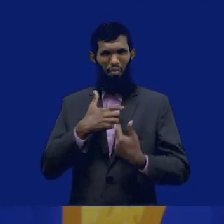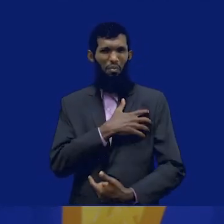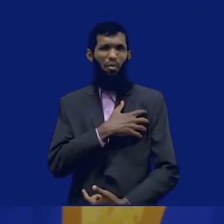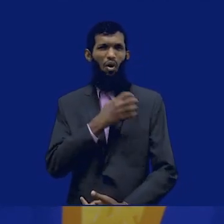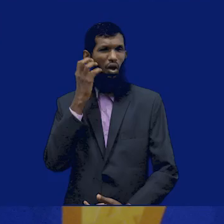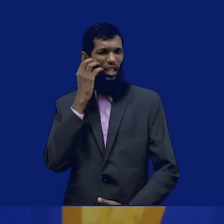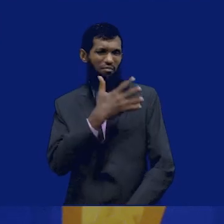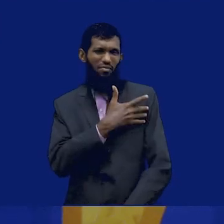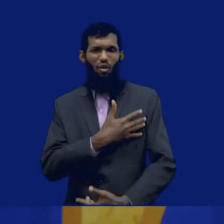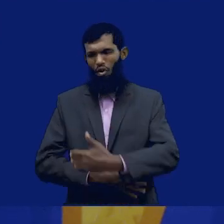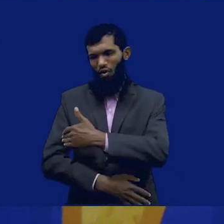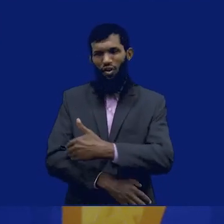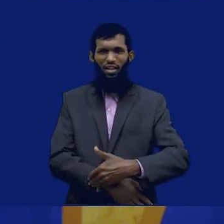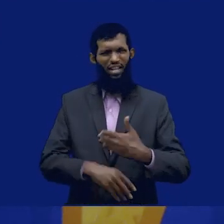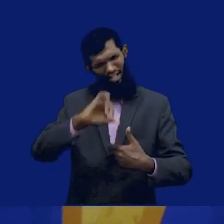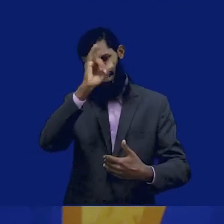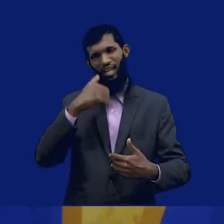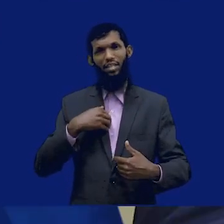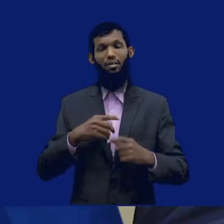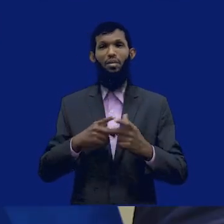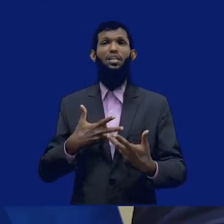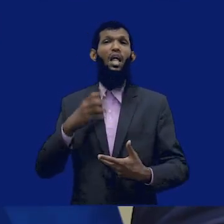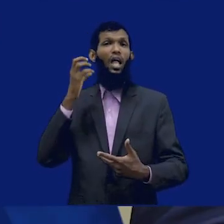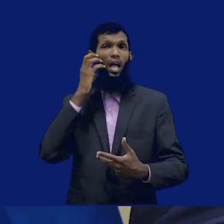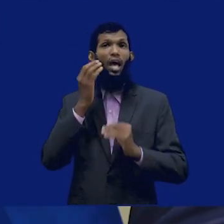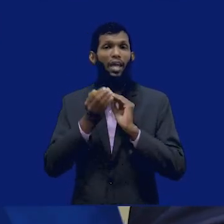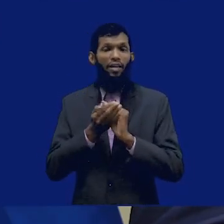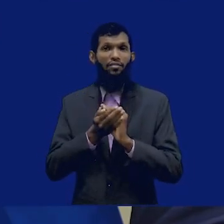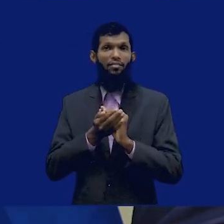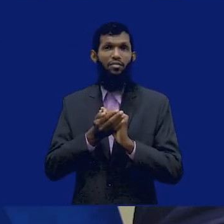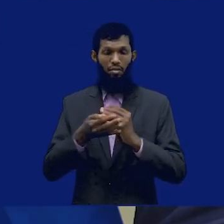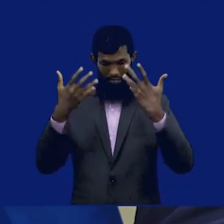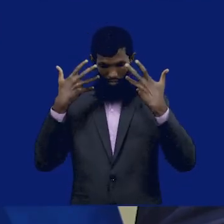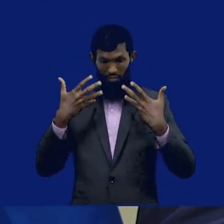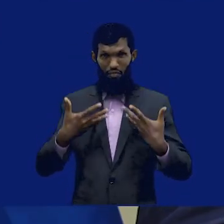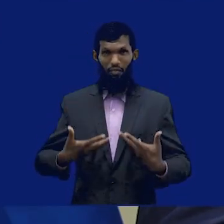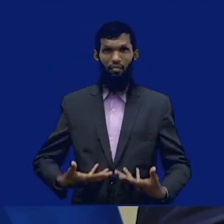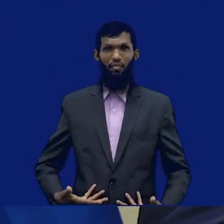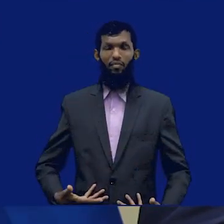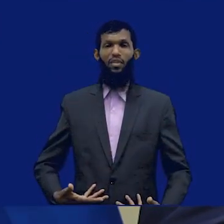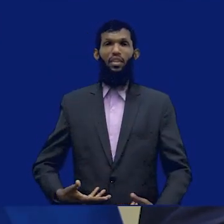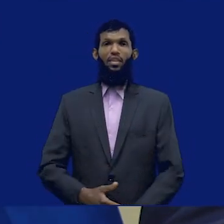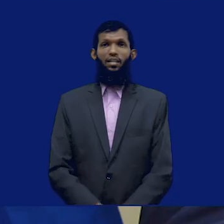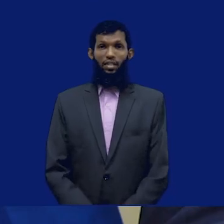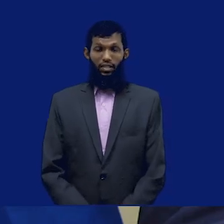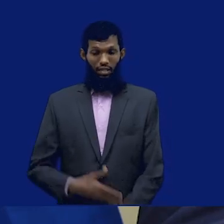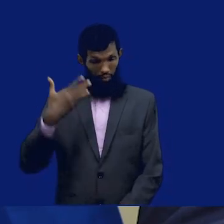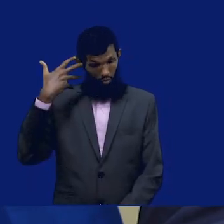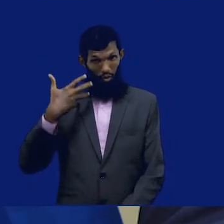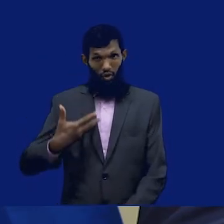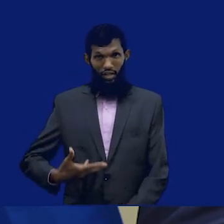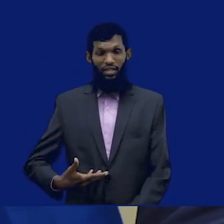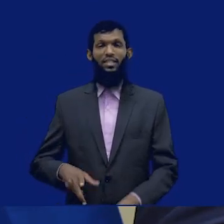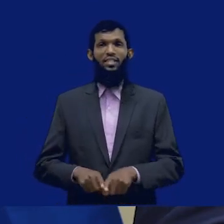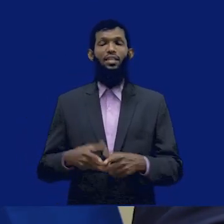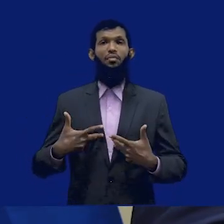organ from that body is suffering from something, تَدَاعَ لَهُ سَائِرُ الْجَسَدِ بِالسَّهَرِ وَالْحُمَّةِ.